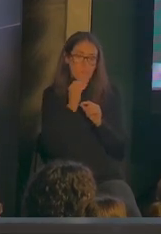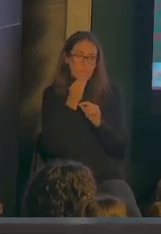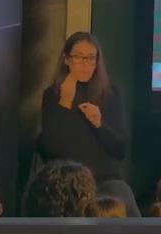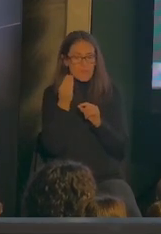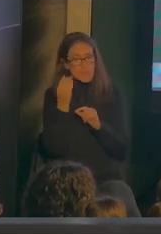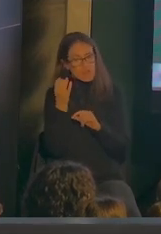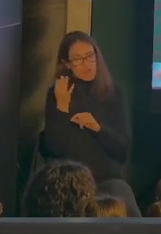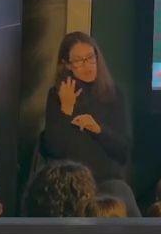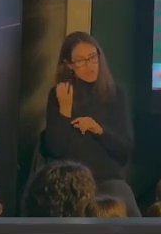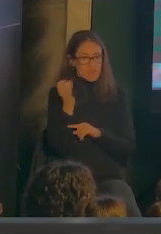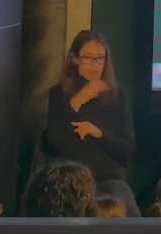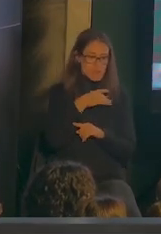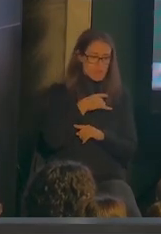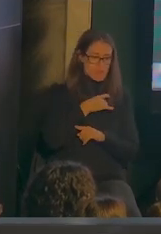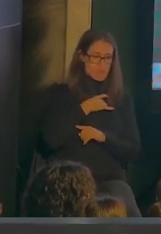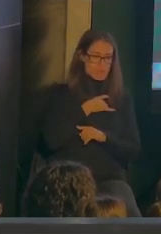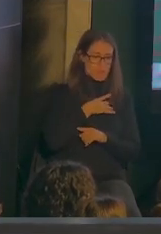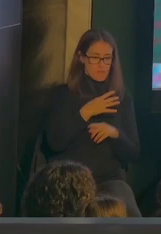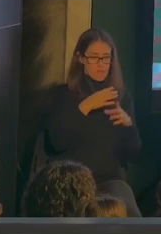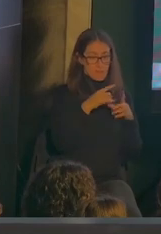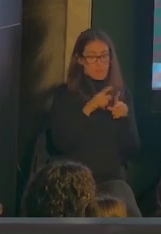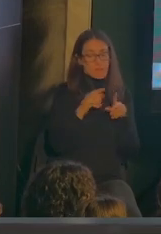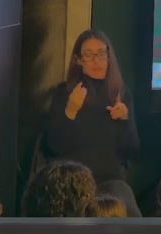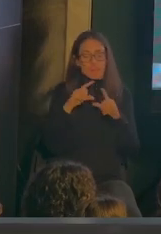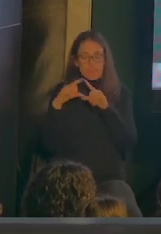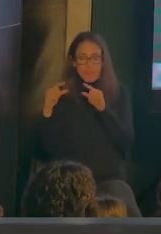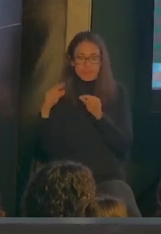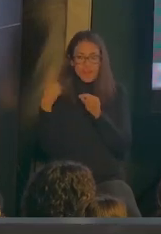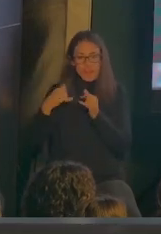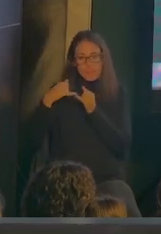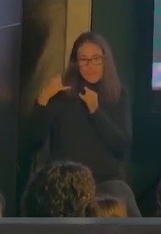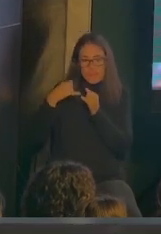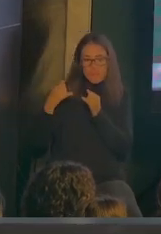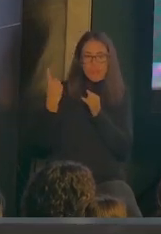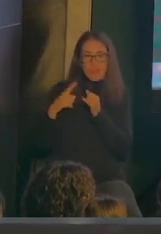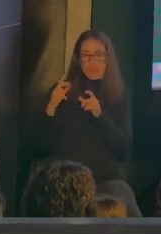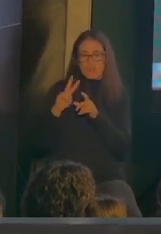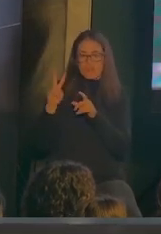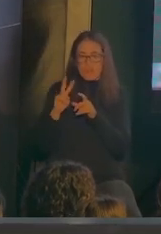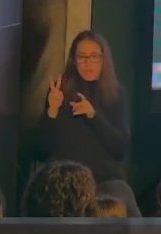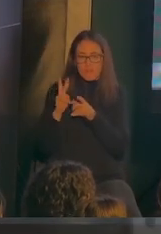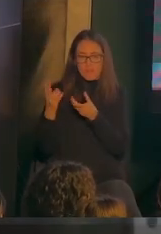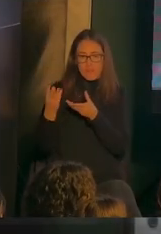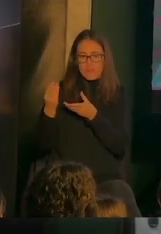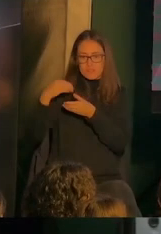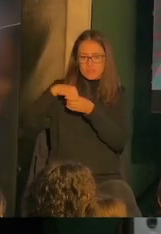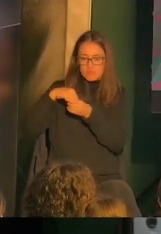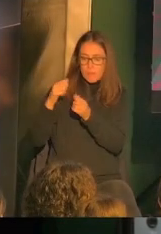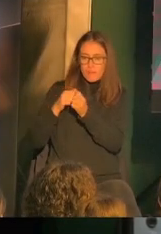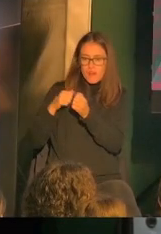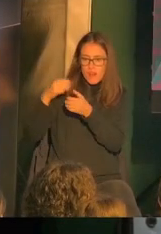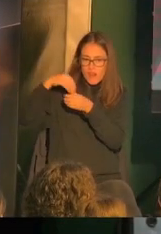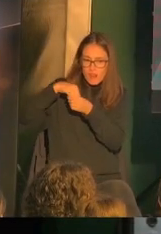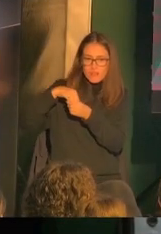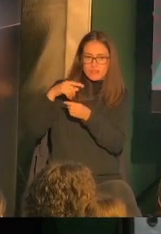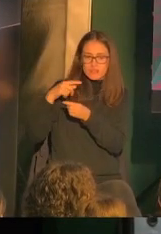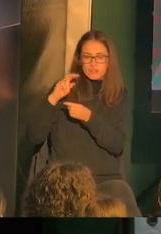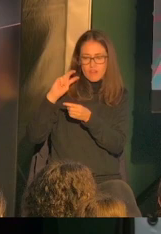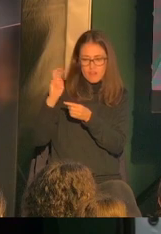sucre blanc, vale? Perquè ens aporta fibra, ens aporta diferents vitamines i minerals,